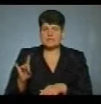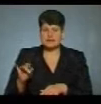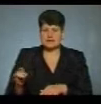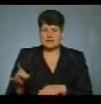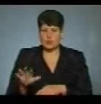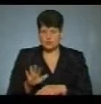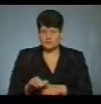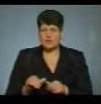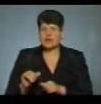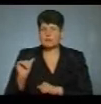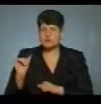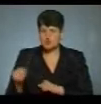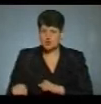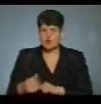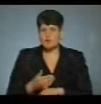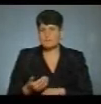Крім цього, ми